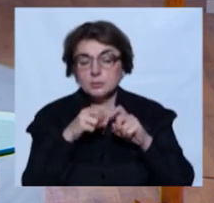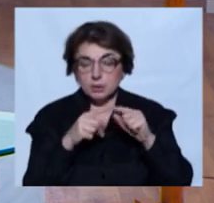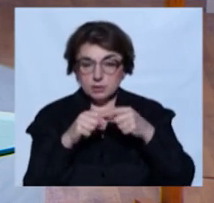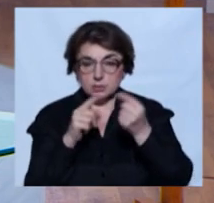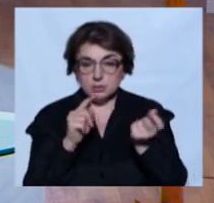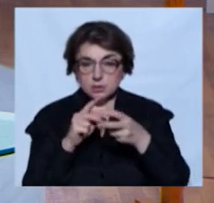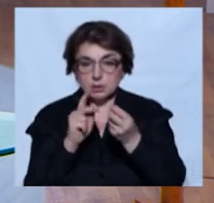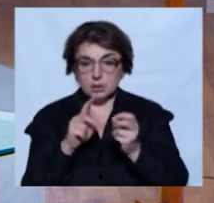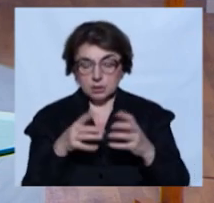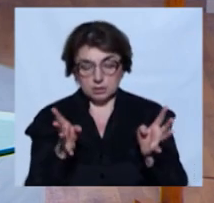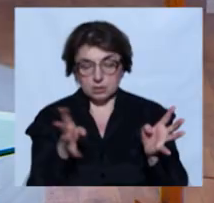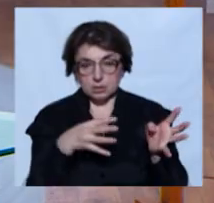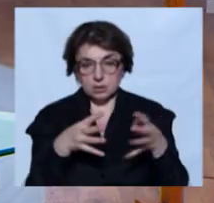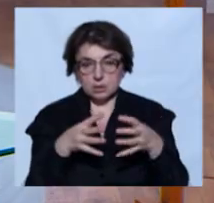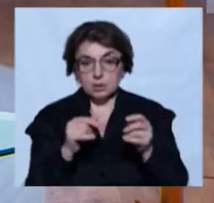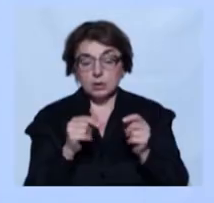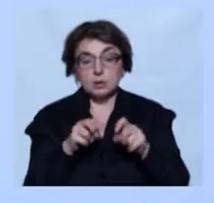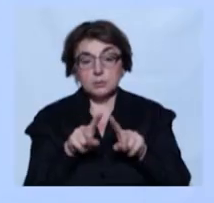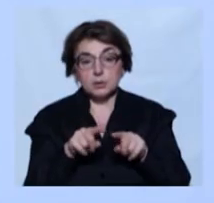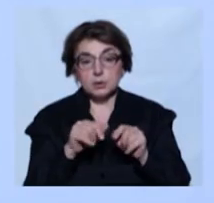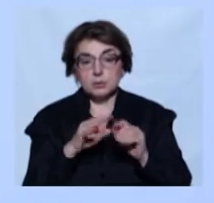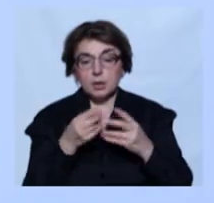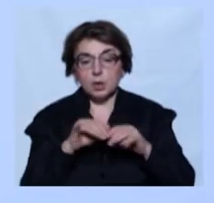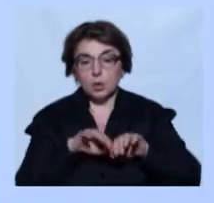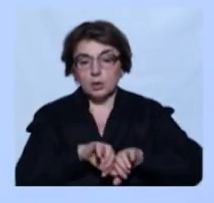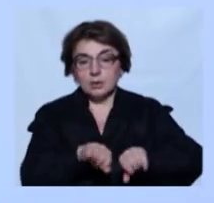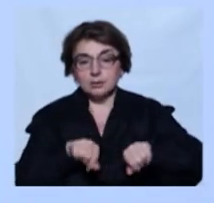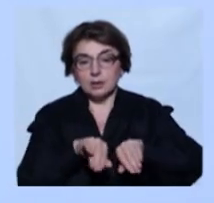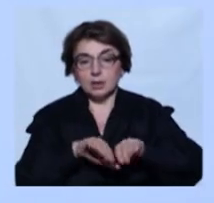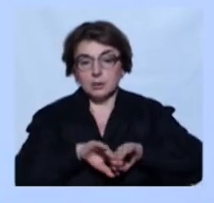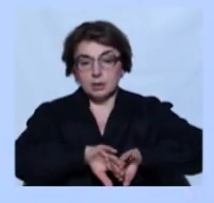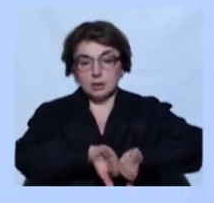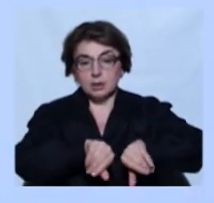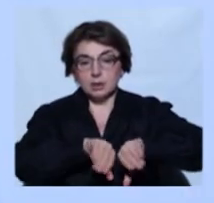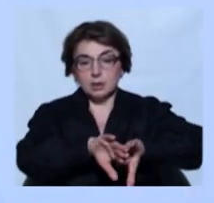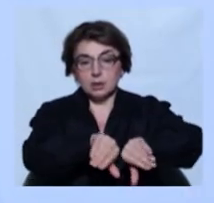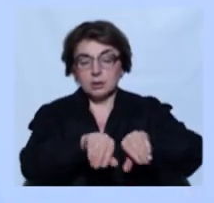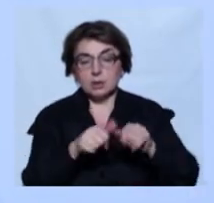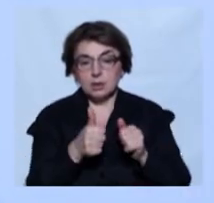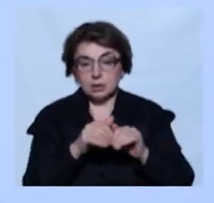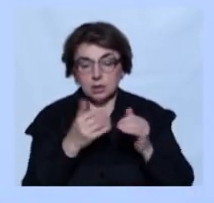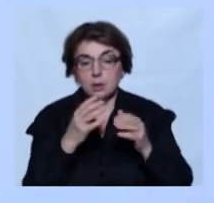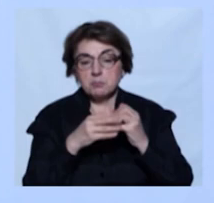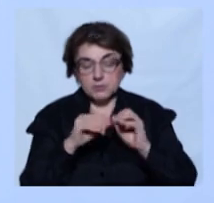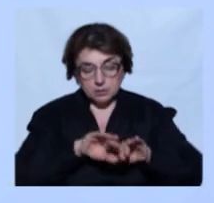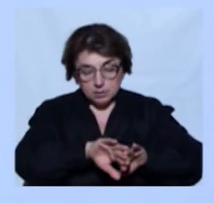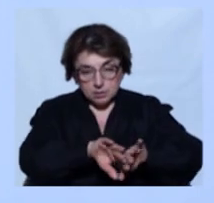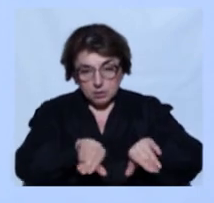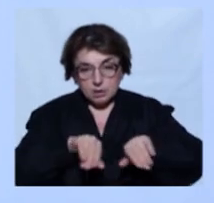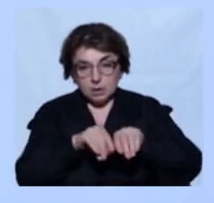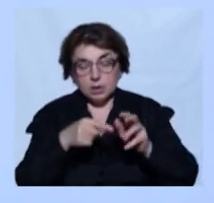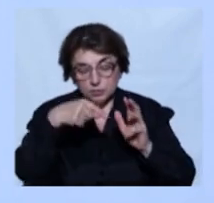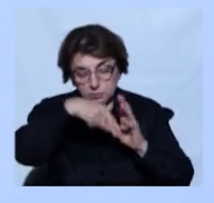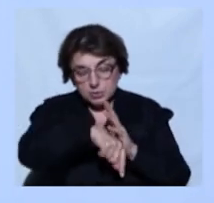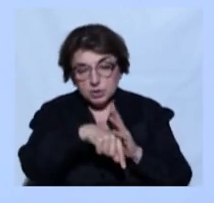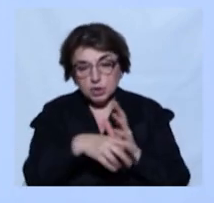რათა და საკმაოდ განიერი ნიჩბის მაგვარი თათები აქვს, რათა მიწა კარგად გათხაროს, ის ნიადაგში